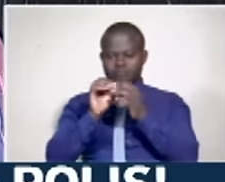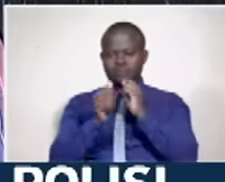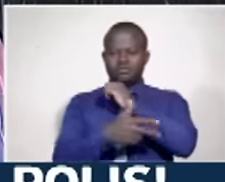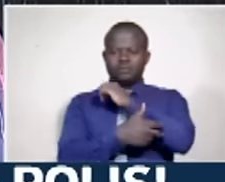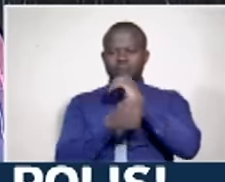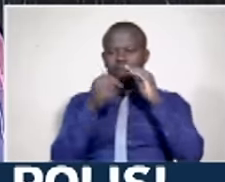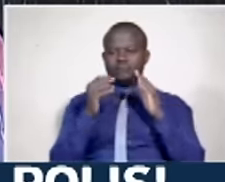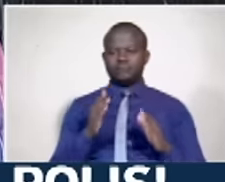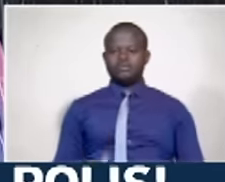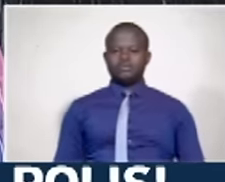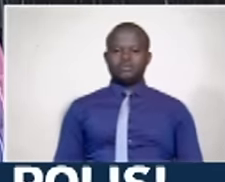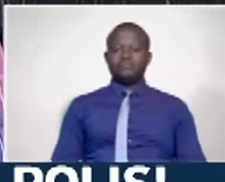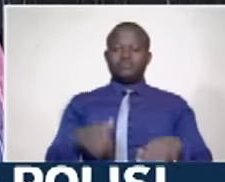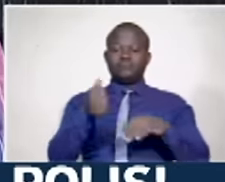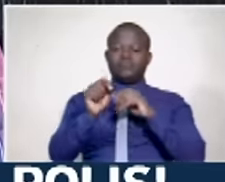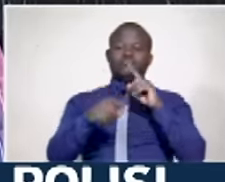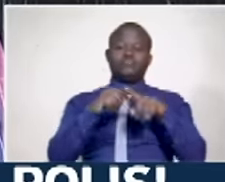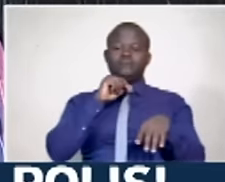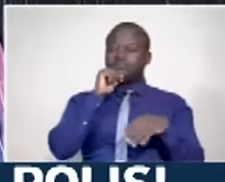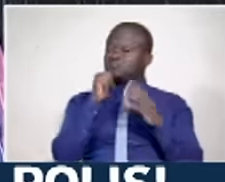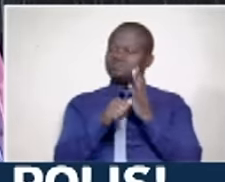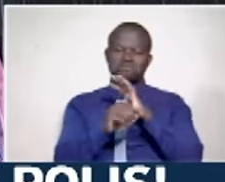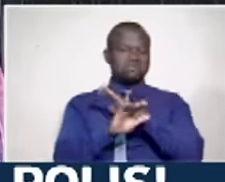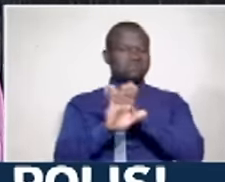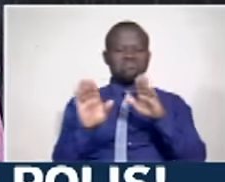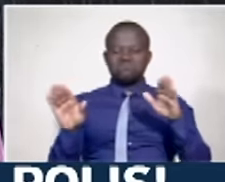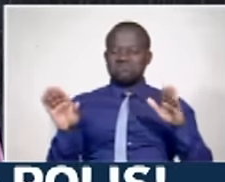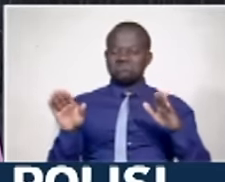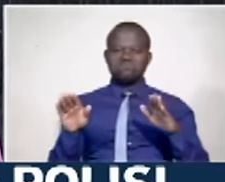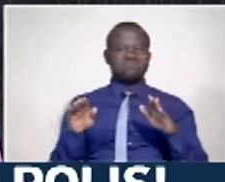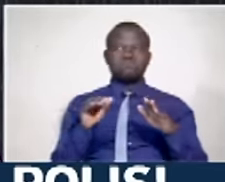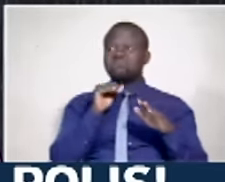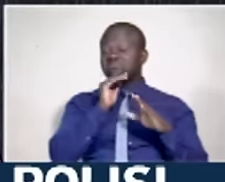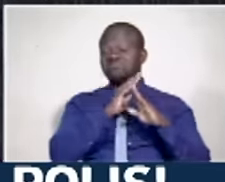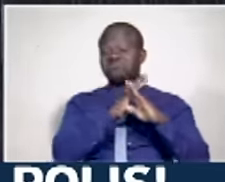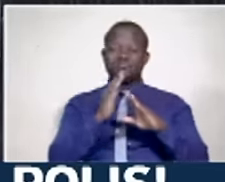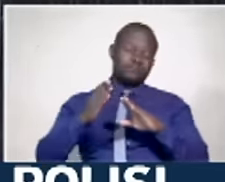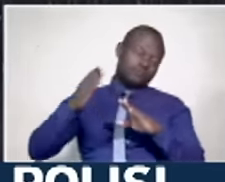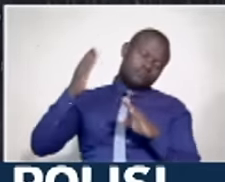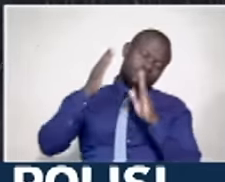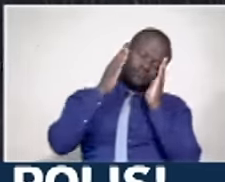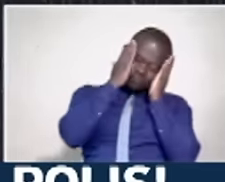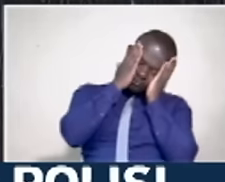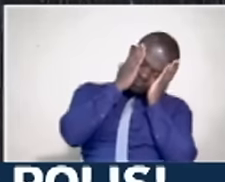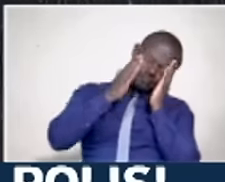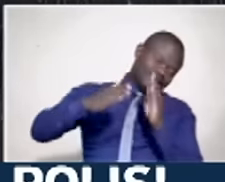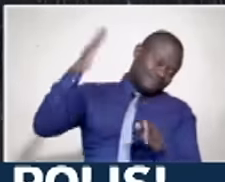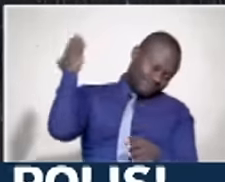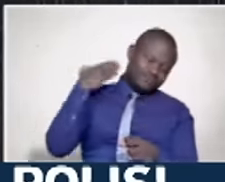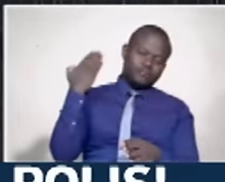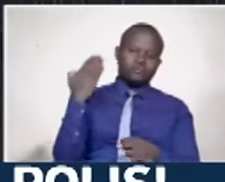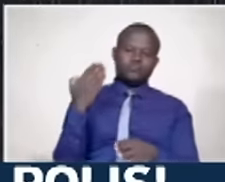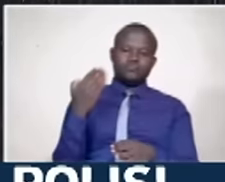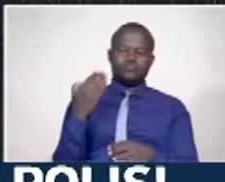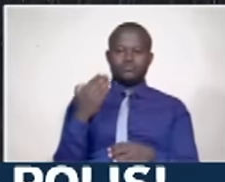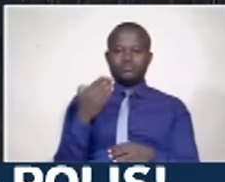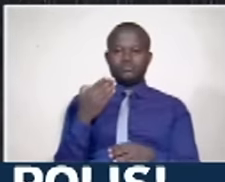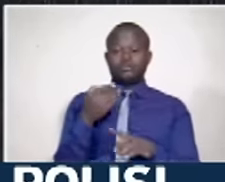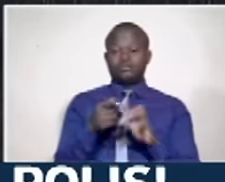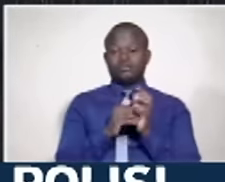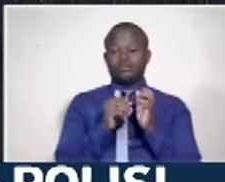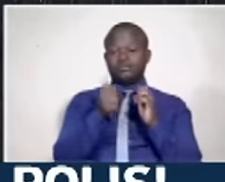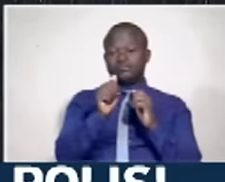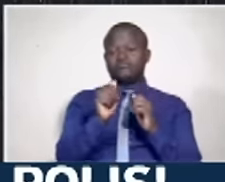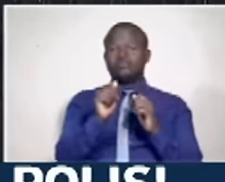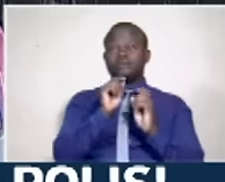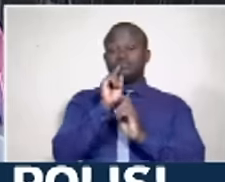n'ubujura. Bariya nishe nta kintu napfaga nabo nta n'uwigeze ndwanya nabatemaga nsinziriye basinziriye kandi babaga